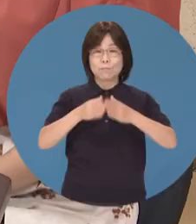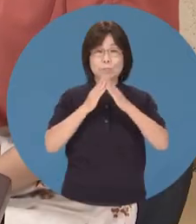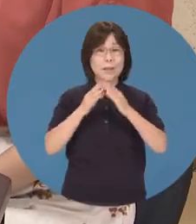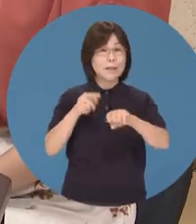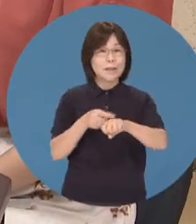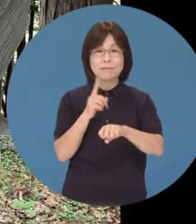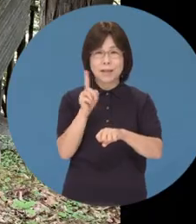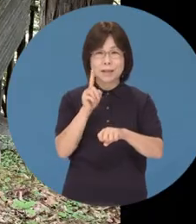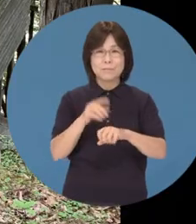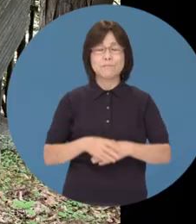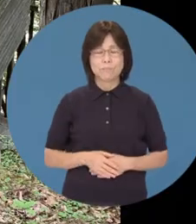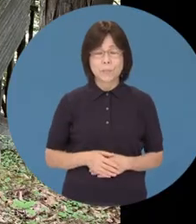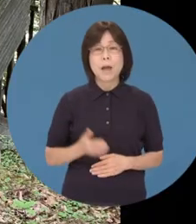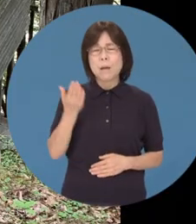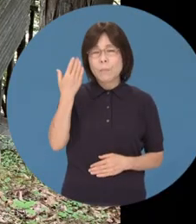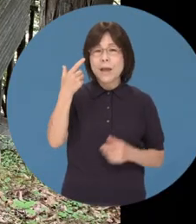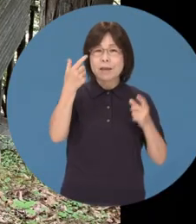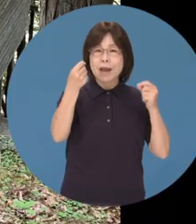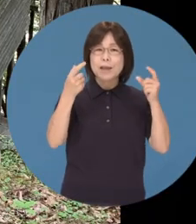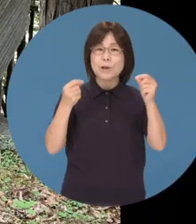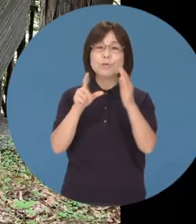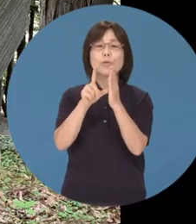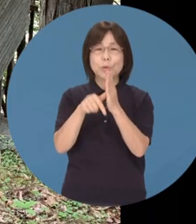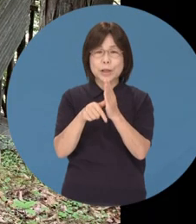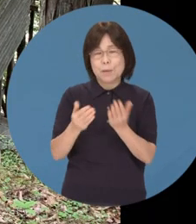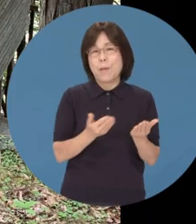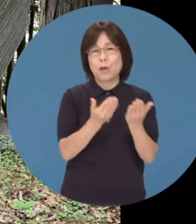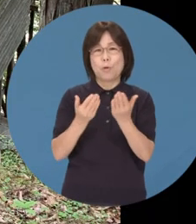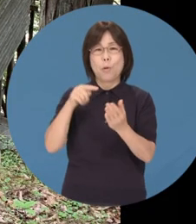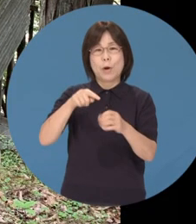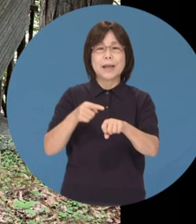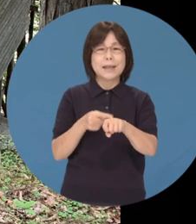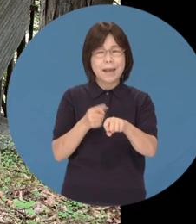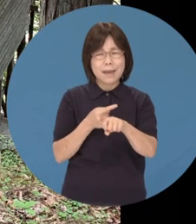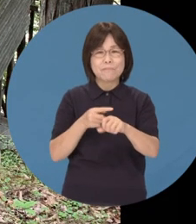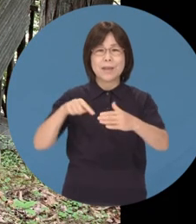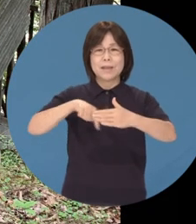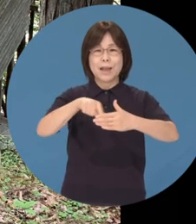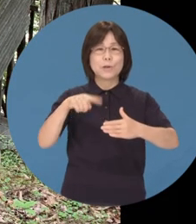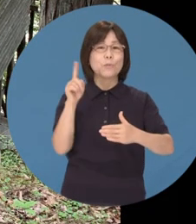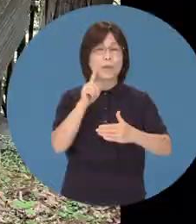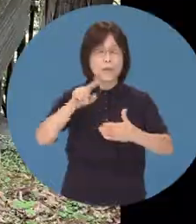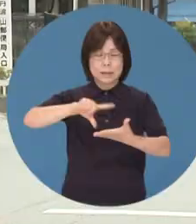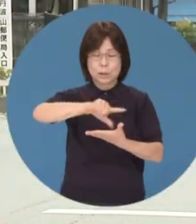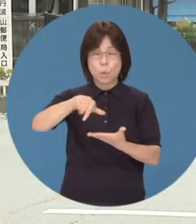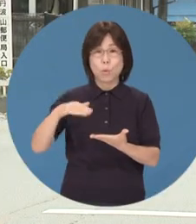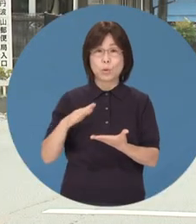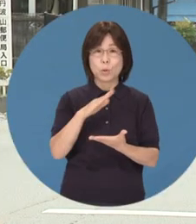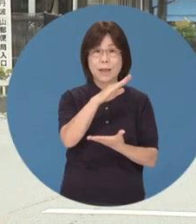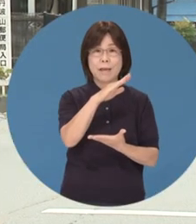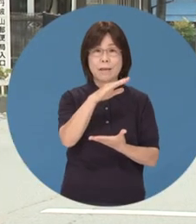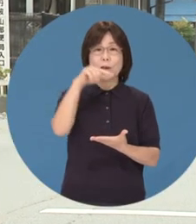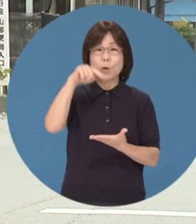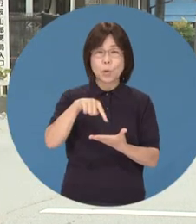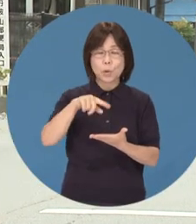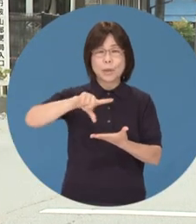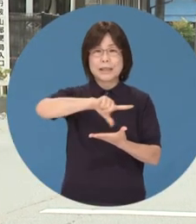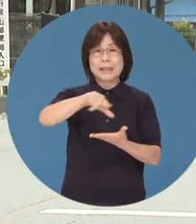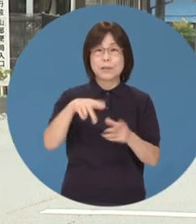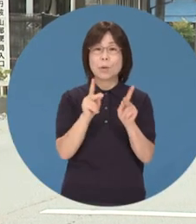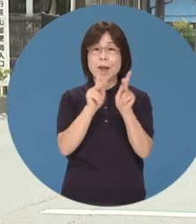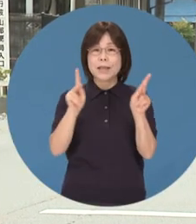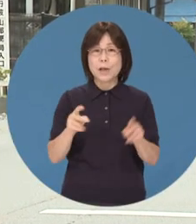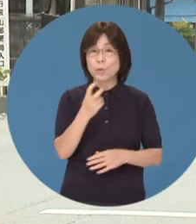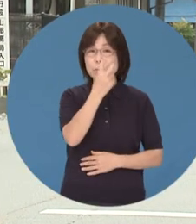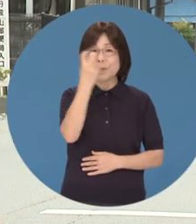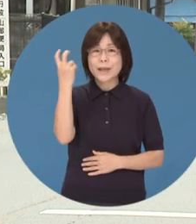めたんですか？ 大学の時に取った授業がきっかけでして、はい、まあ、地方創生の授業でその地域にある課題を見つけて、その